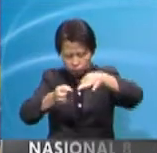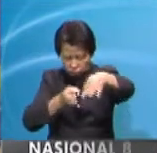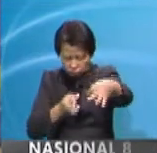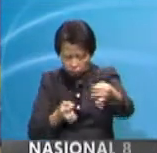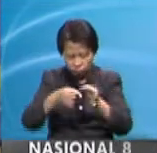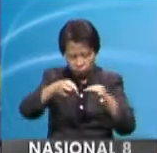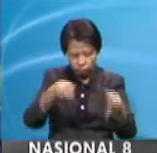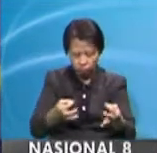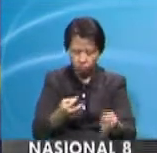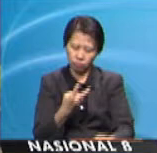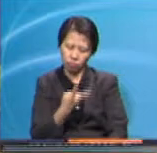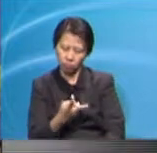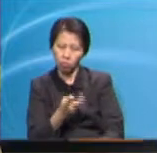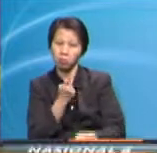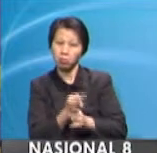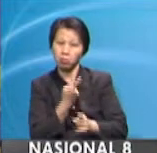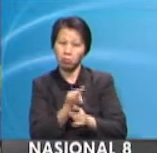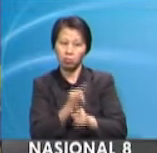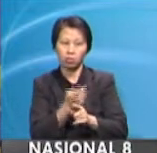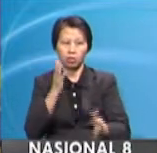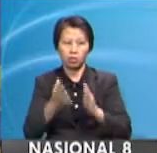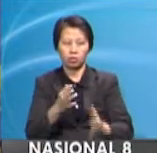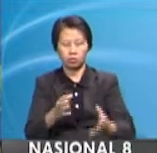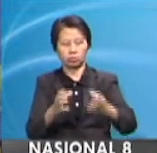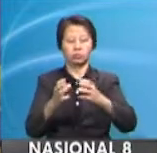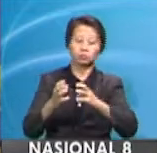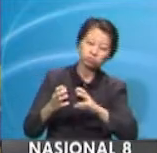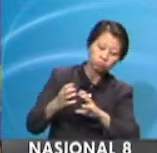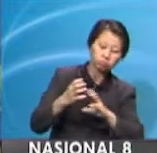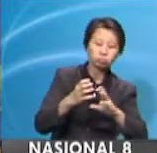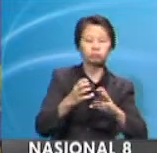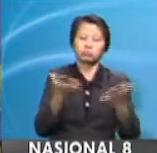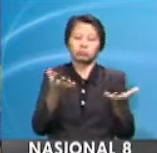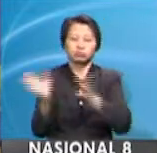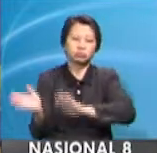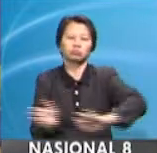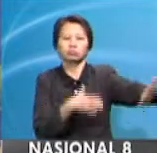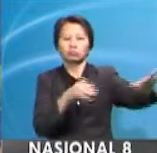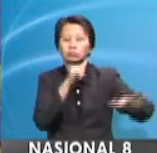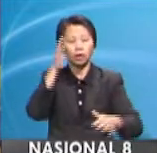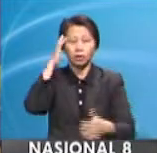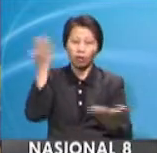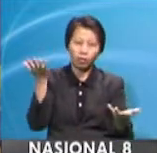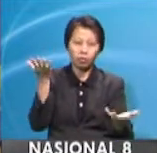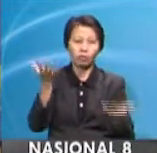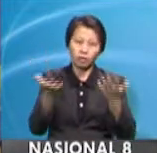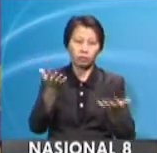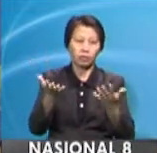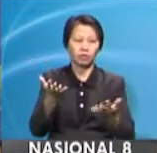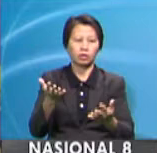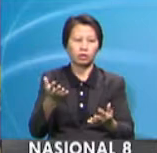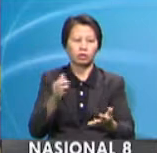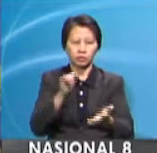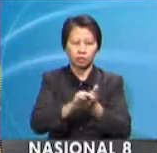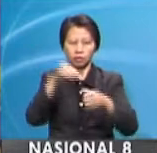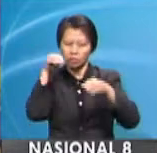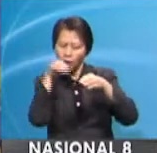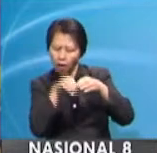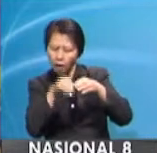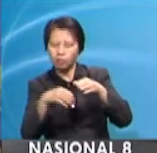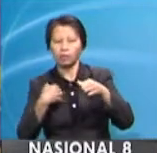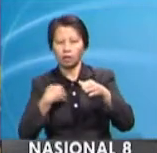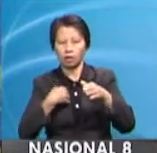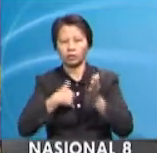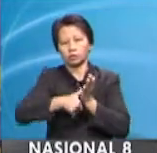Memang agak rapi ya mungkin kalau kita Lihat sepintas lalu memang kita tidak supek bahawa dalamnya